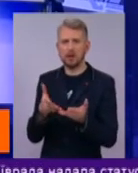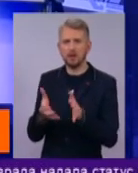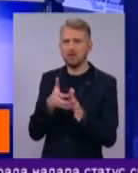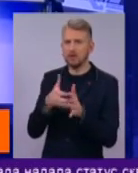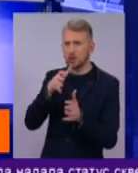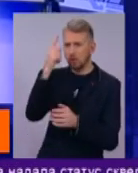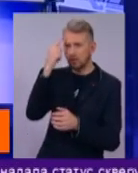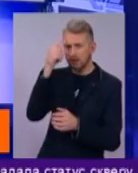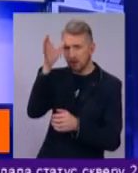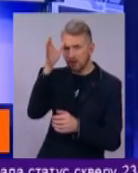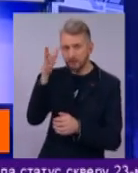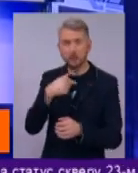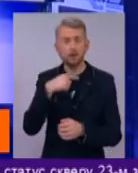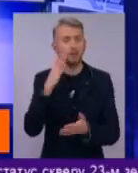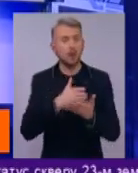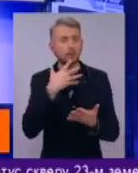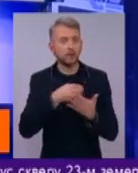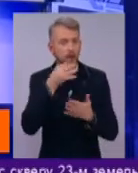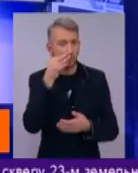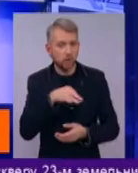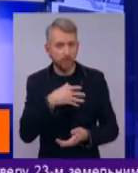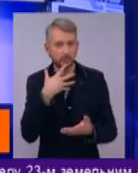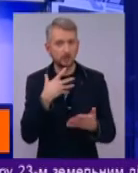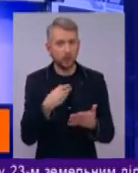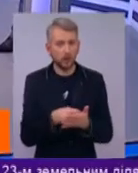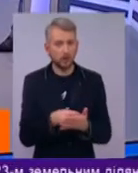Ні, я просто маю власний досвід своїх